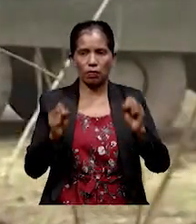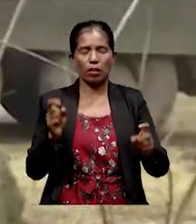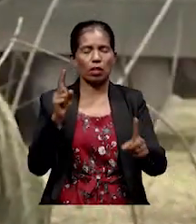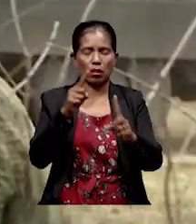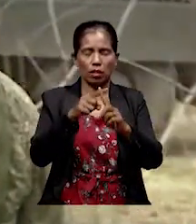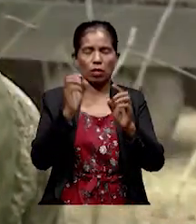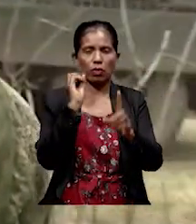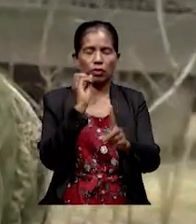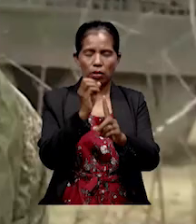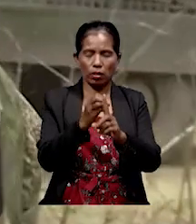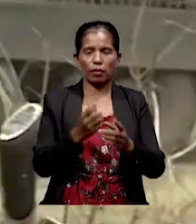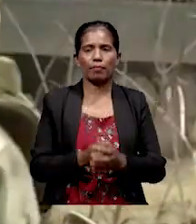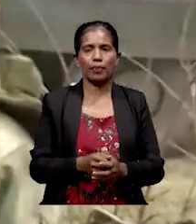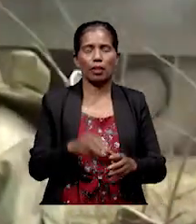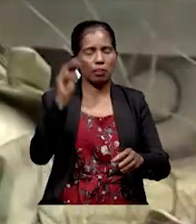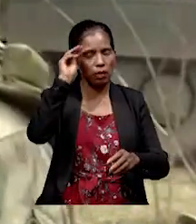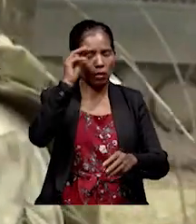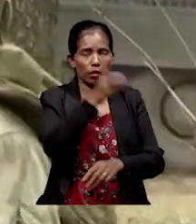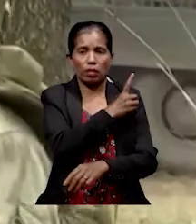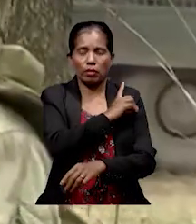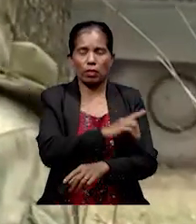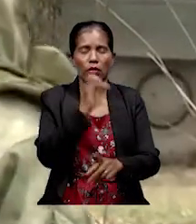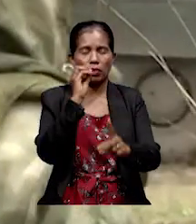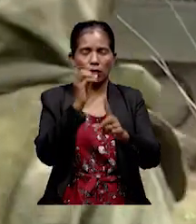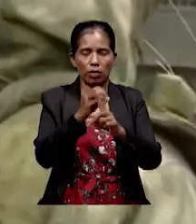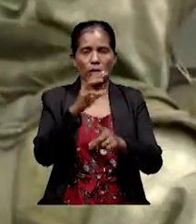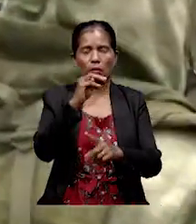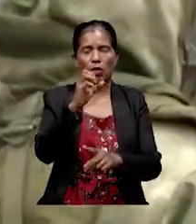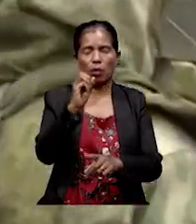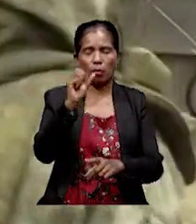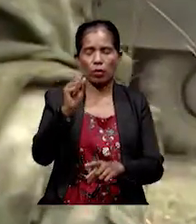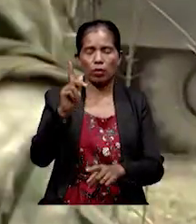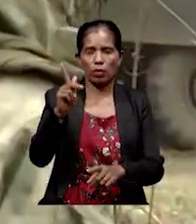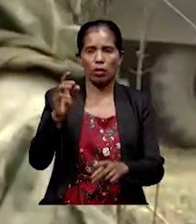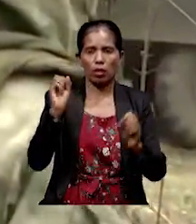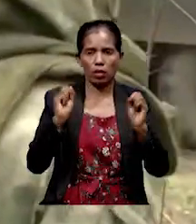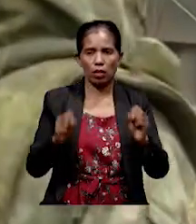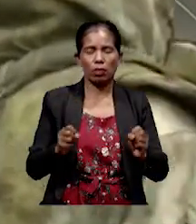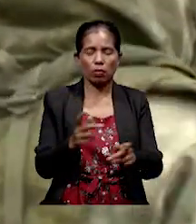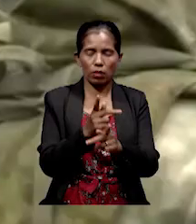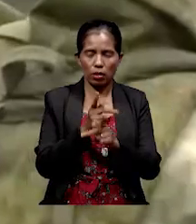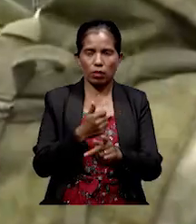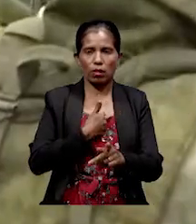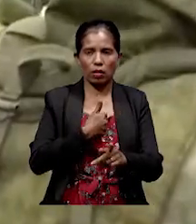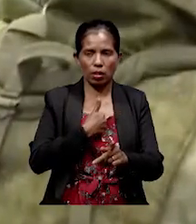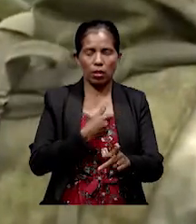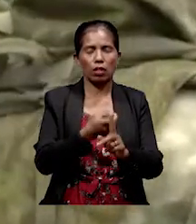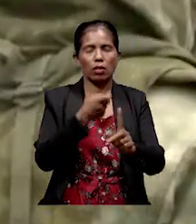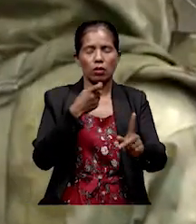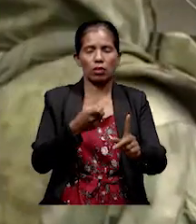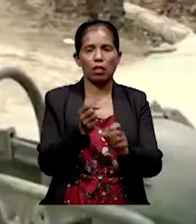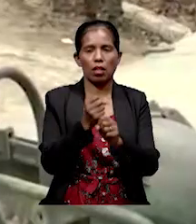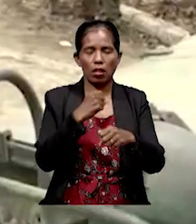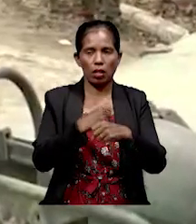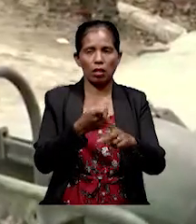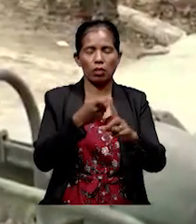hirakne. Ministro Defensa Rusia hatutan objetivu husi Moskou, niamak atu pertezean rasik, husi ameasa nebe kria husi